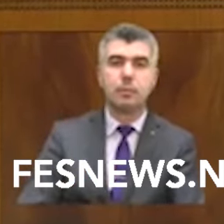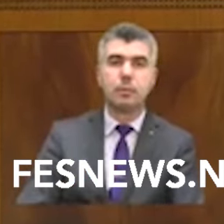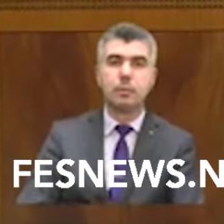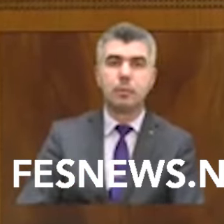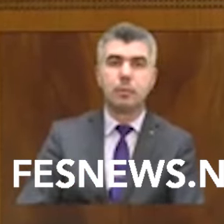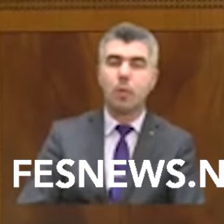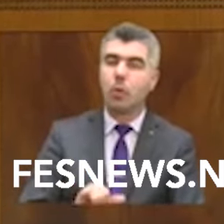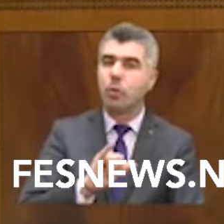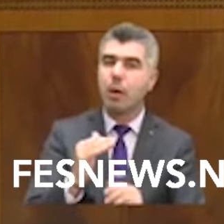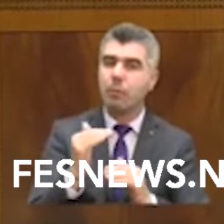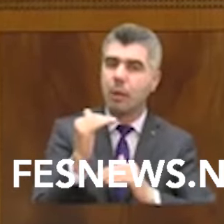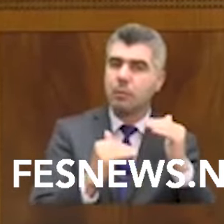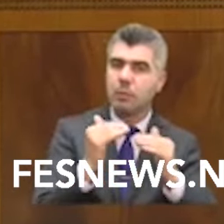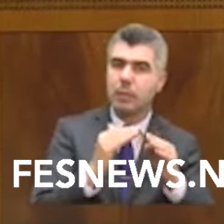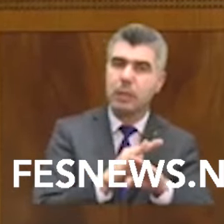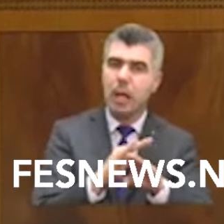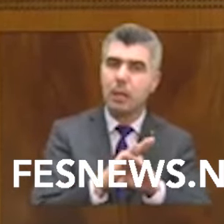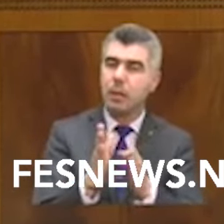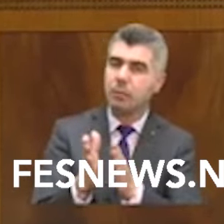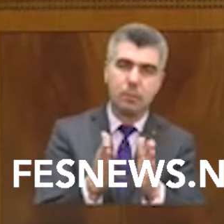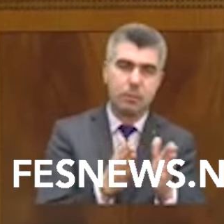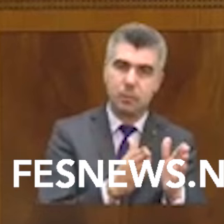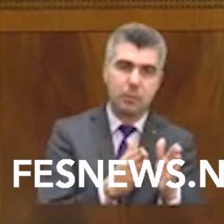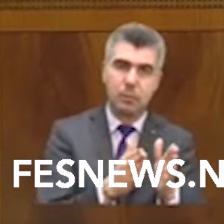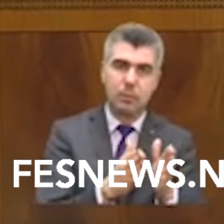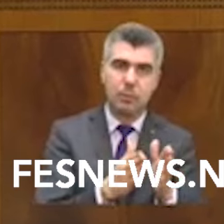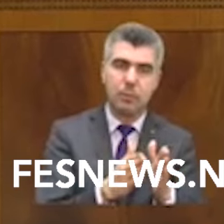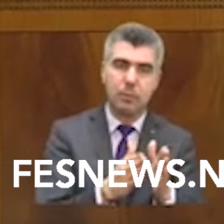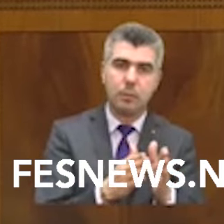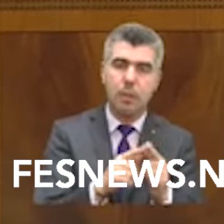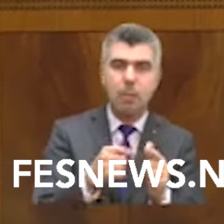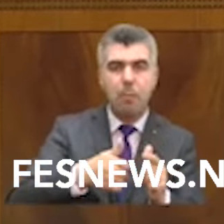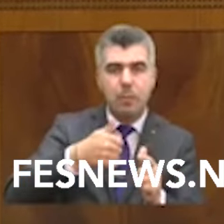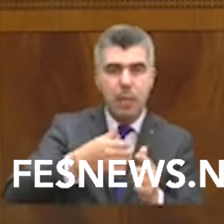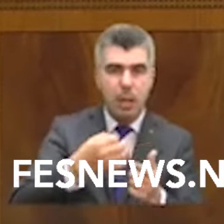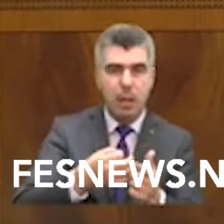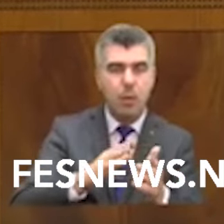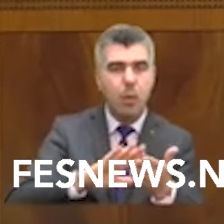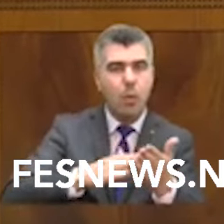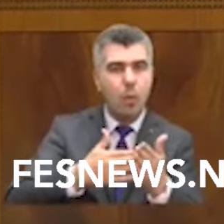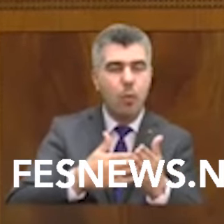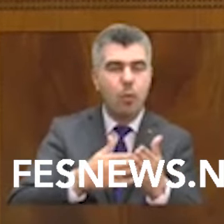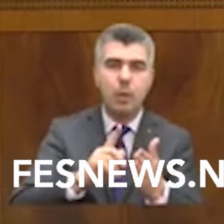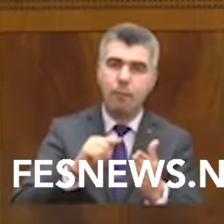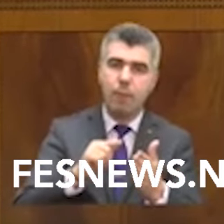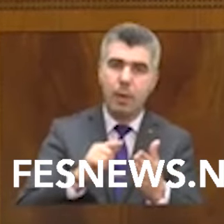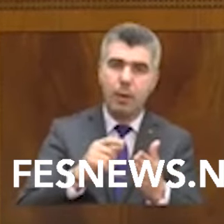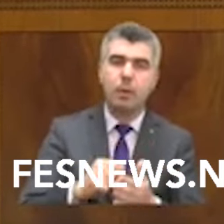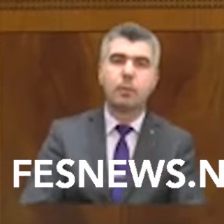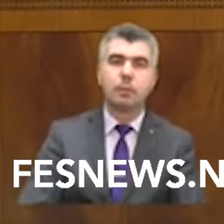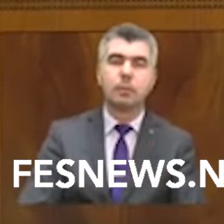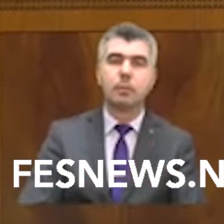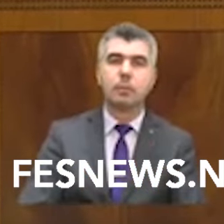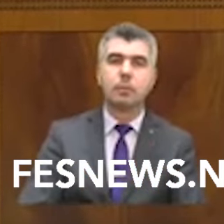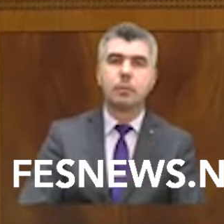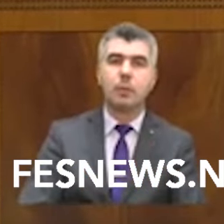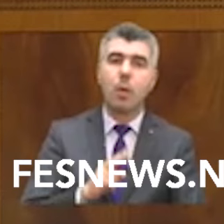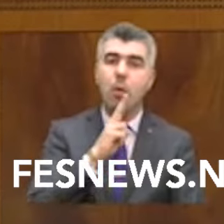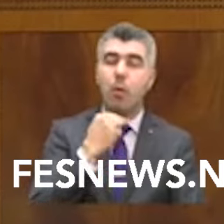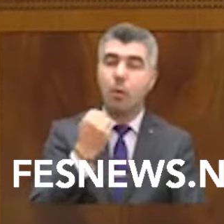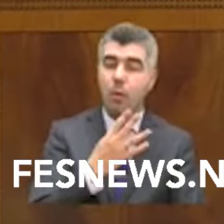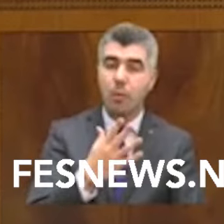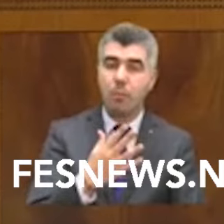ديال المزايدات السياسيه. ماشي غير الحاجه اللي مزيانه، كل شيء كيتقسم. بالعكس الحكومه عندها الشجاعه